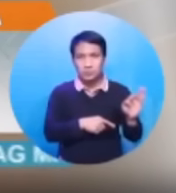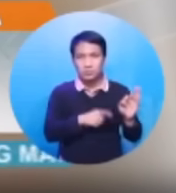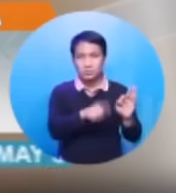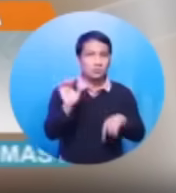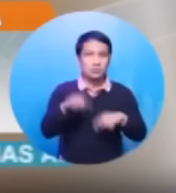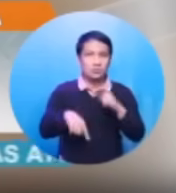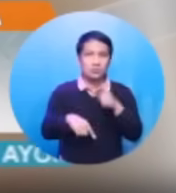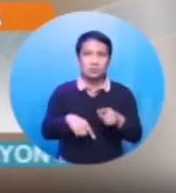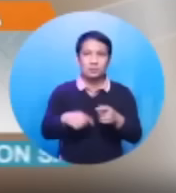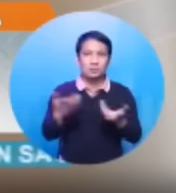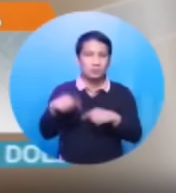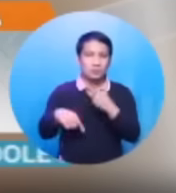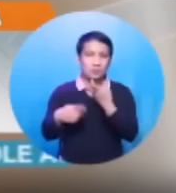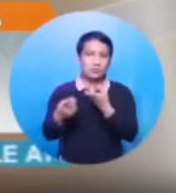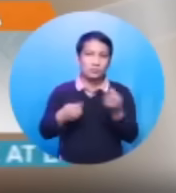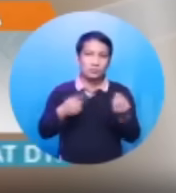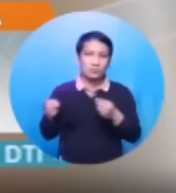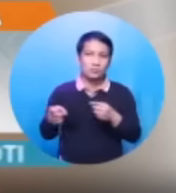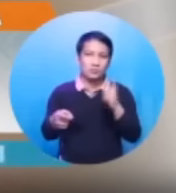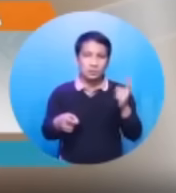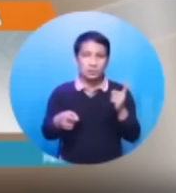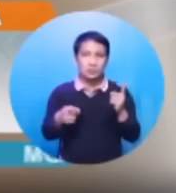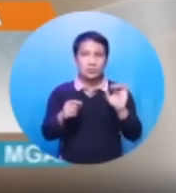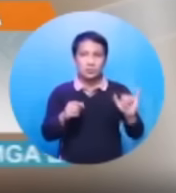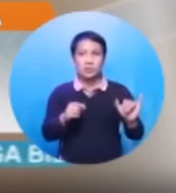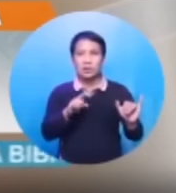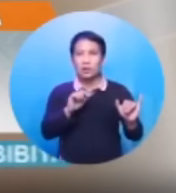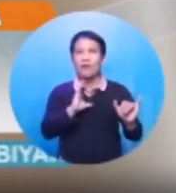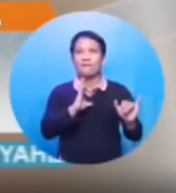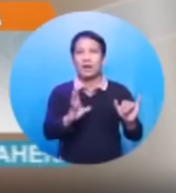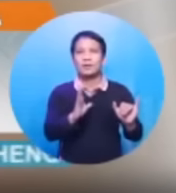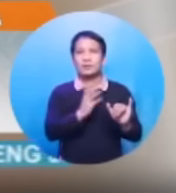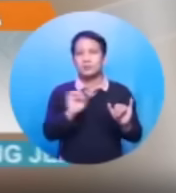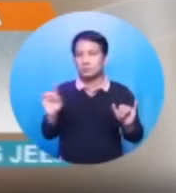kasi wala naman siyang ginawa sa'yo. So, ex, Veronica.